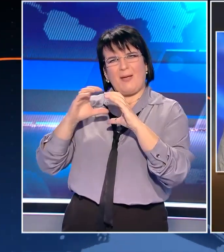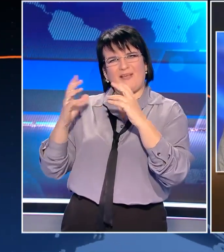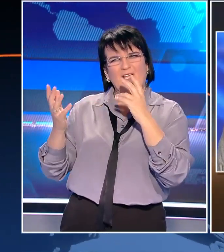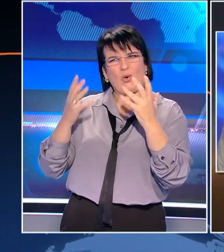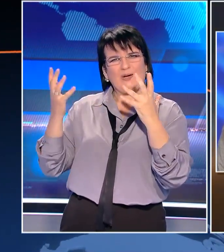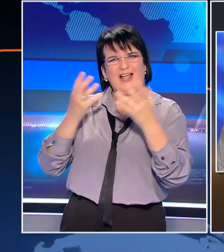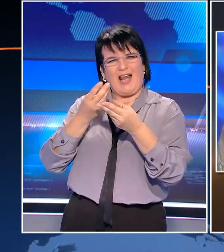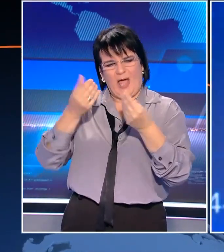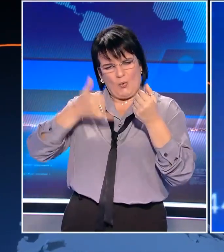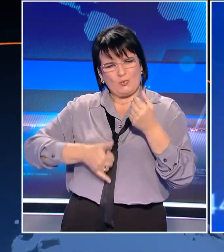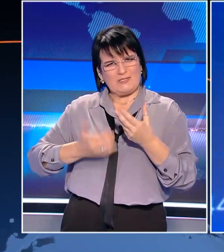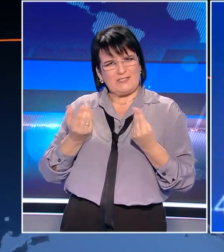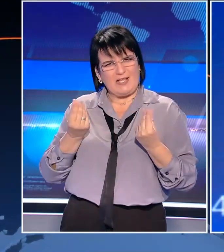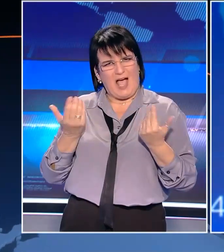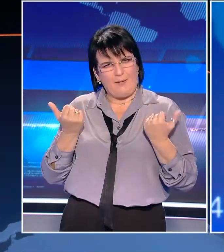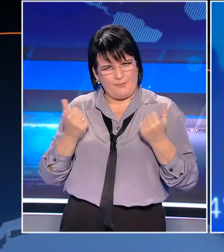τύπου, όχι ουσίας.